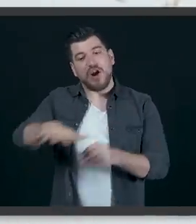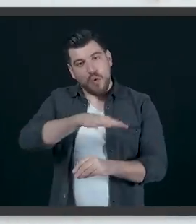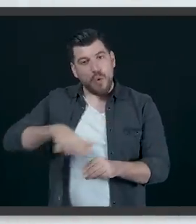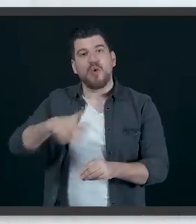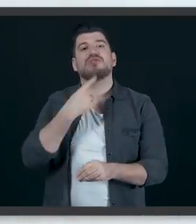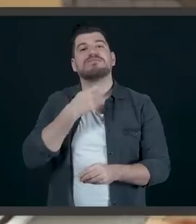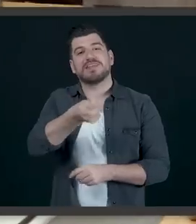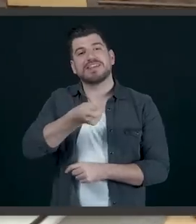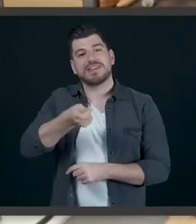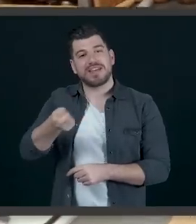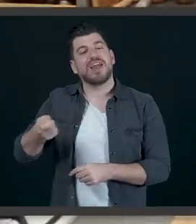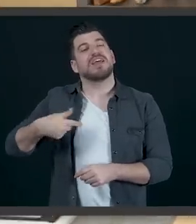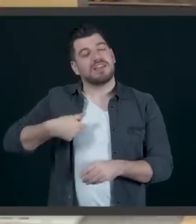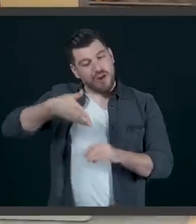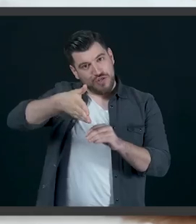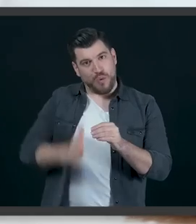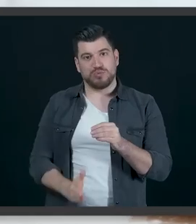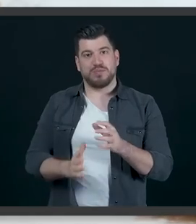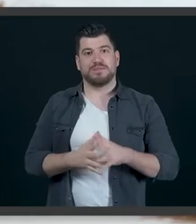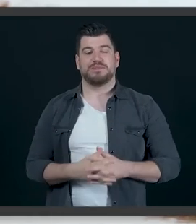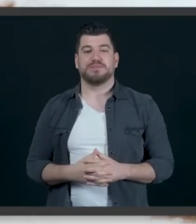ζάχαρη και πάμε να κόψουμε σε κομμάτια.